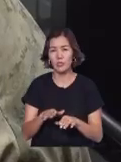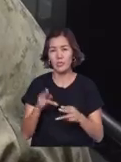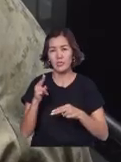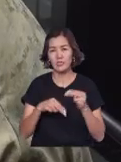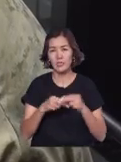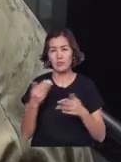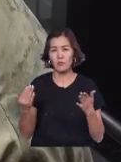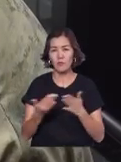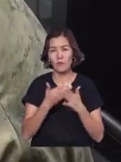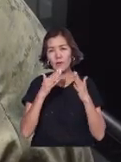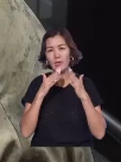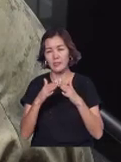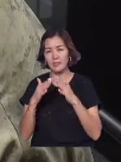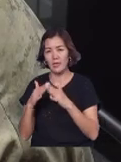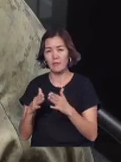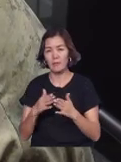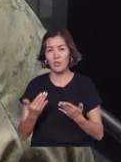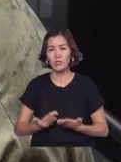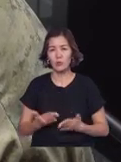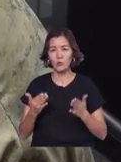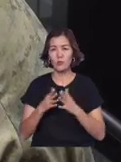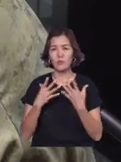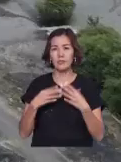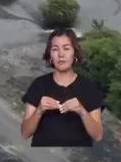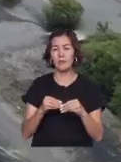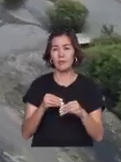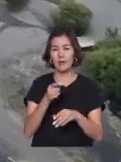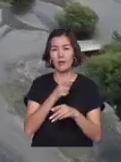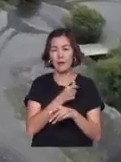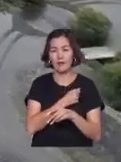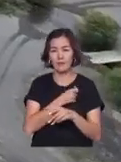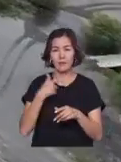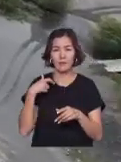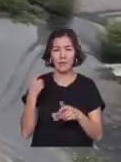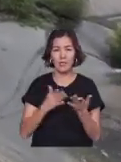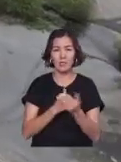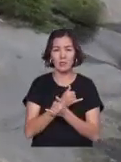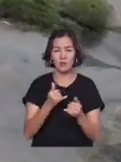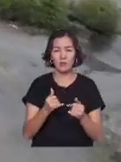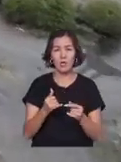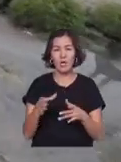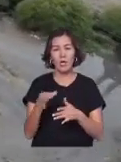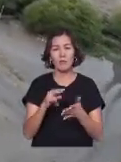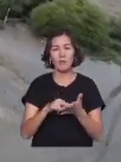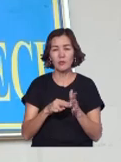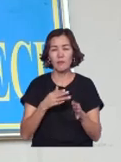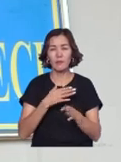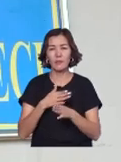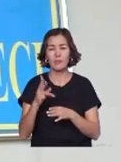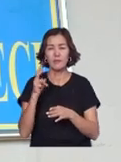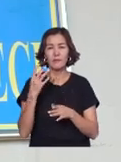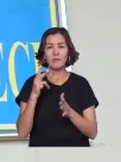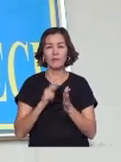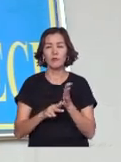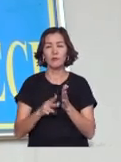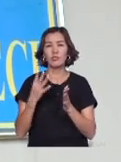строительстве блочно-модульных казарм и жилого дома для семи офицеров и военнослужащих. На эти цели из областного бюджета было выделено